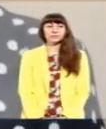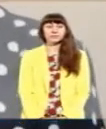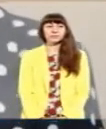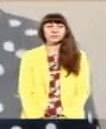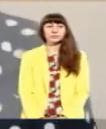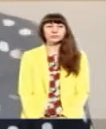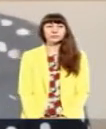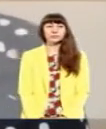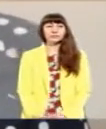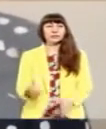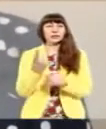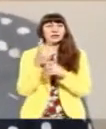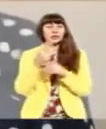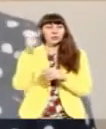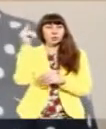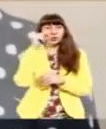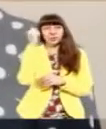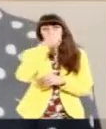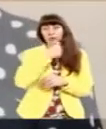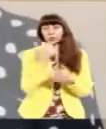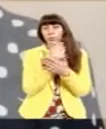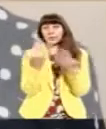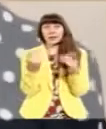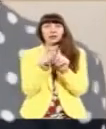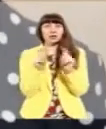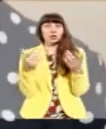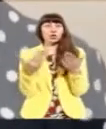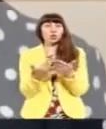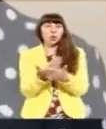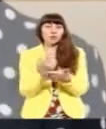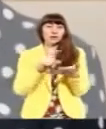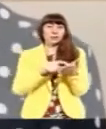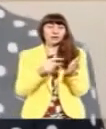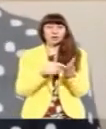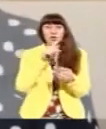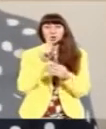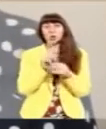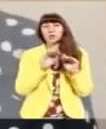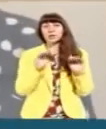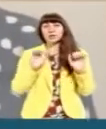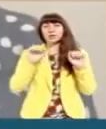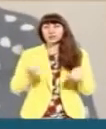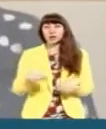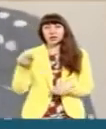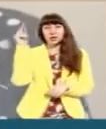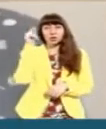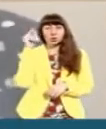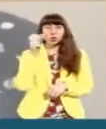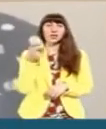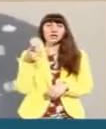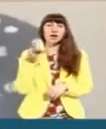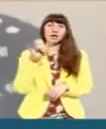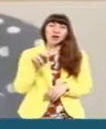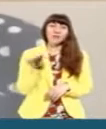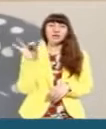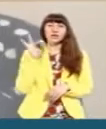мінекей Қазақстан білім беру ісінің үздігі Әлімғазы Ермекбаев атындағы тарих географиясы дәрісхананы ашқалы тұрмыз. Міне осының